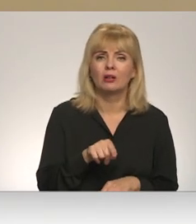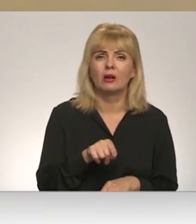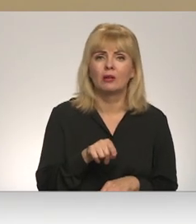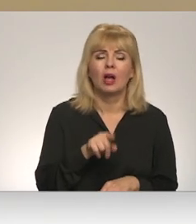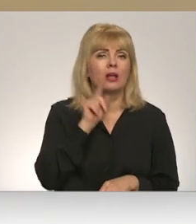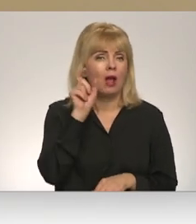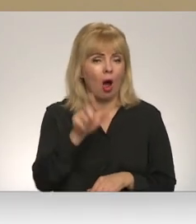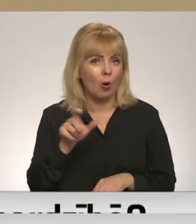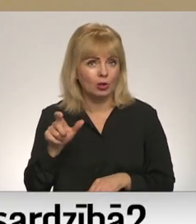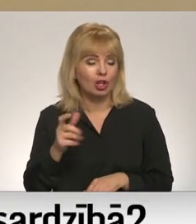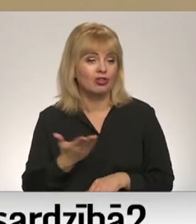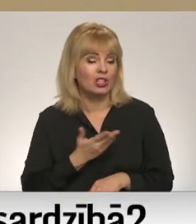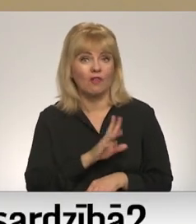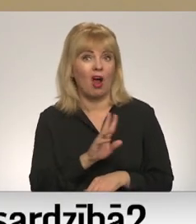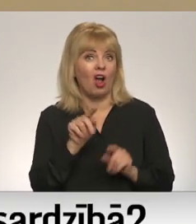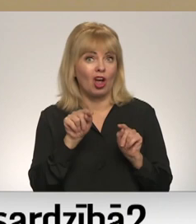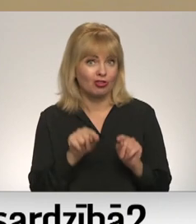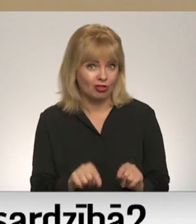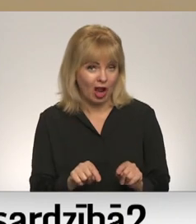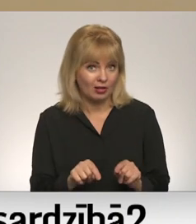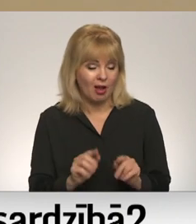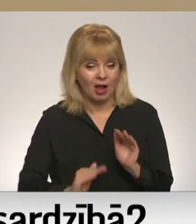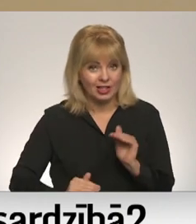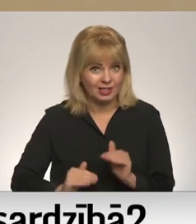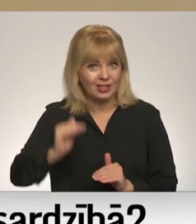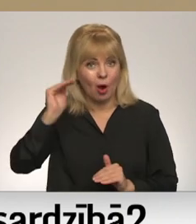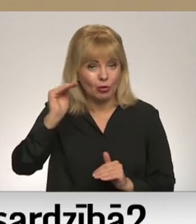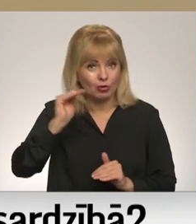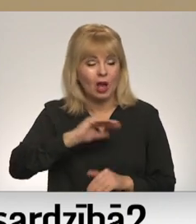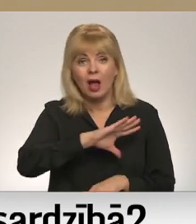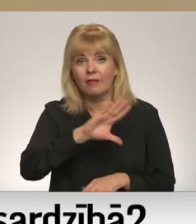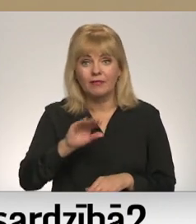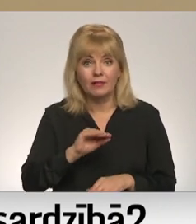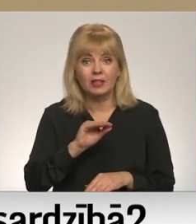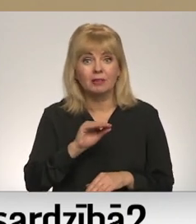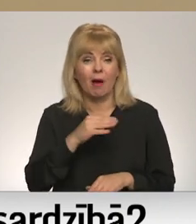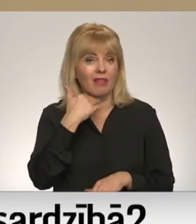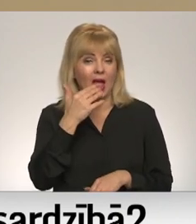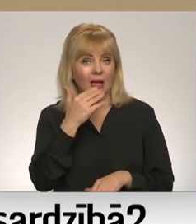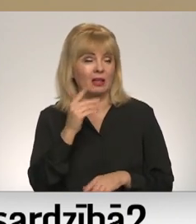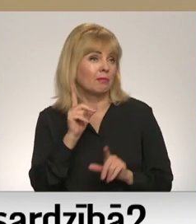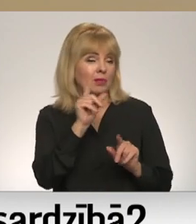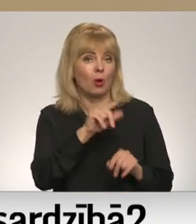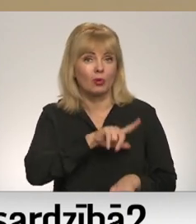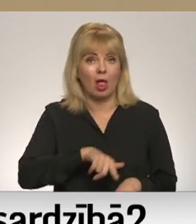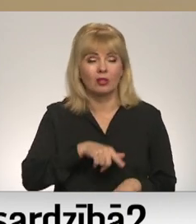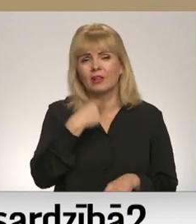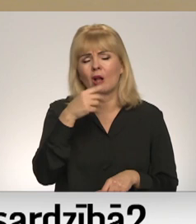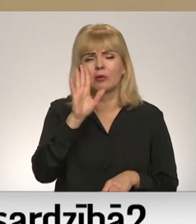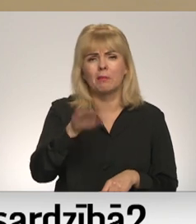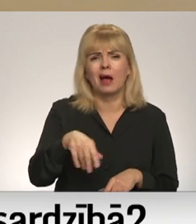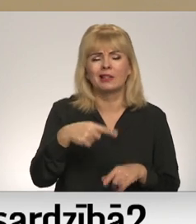Latvijas jaunieši, kad dzīvo šeit un kas te ir uzauguši, kas vispār grib doties uz Latviju, nemaz nerunājot par ko smalkāk